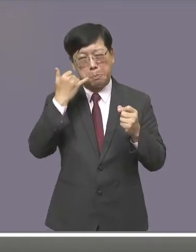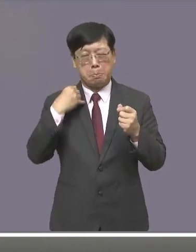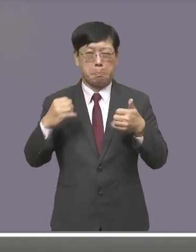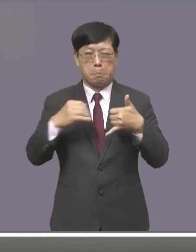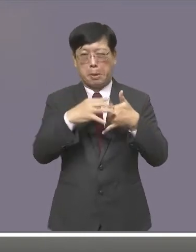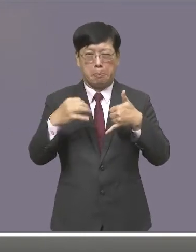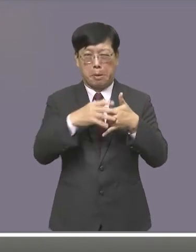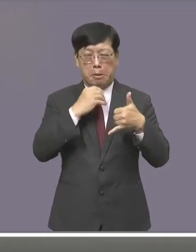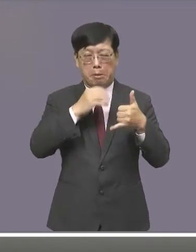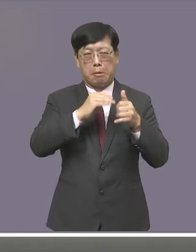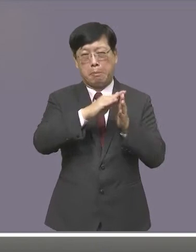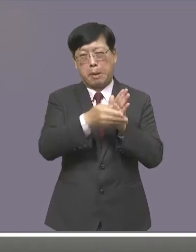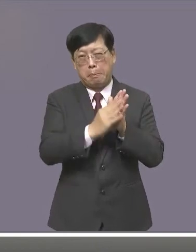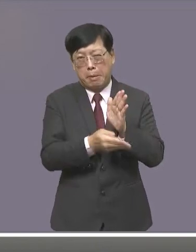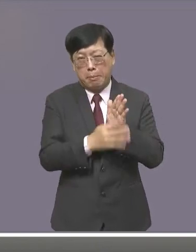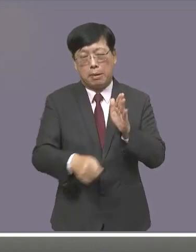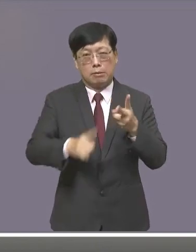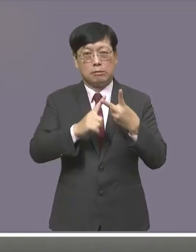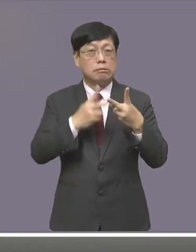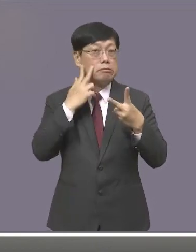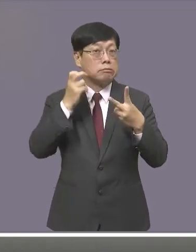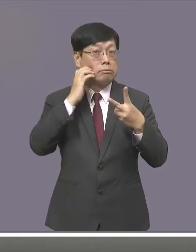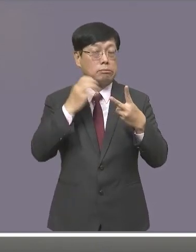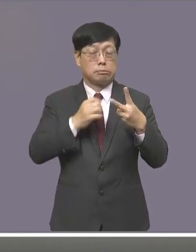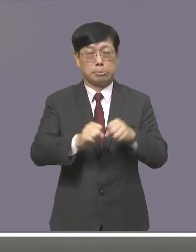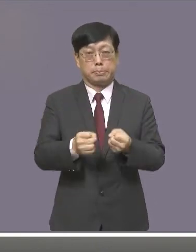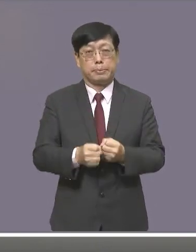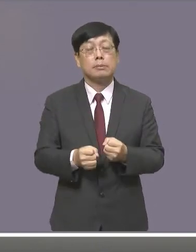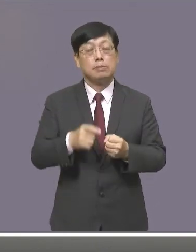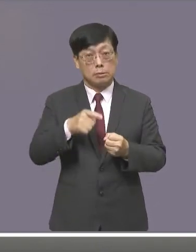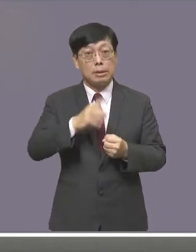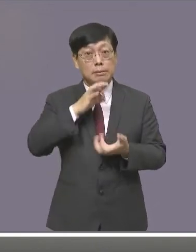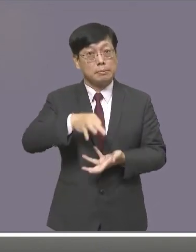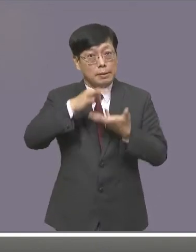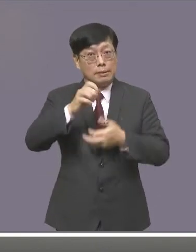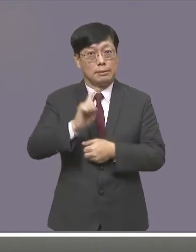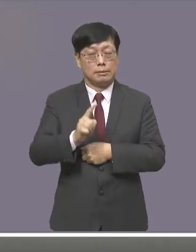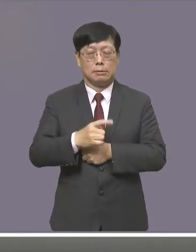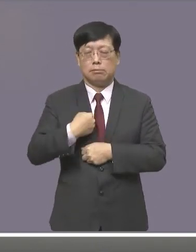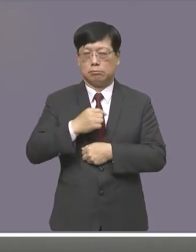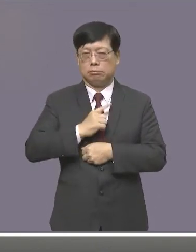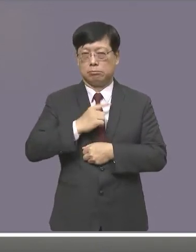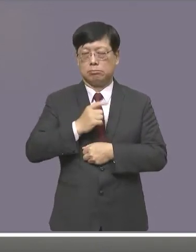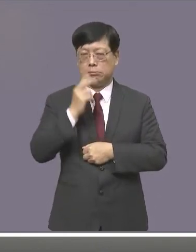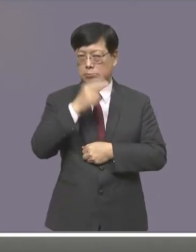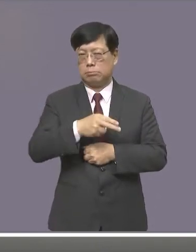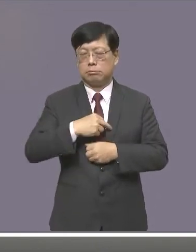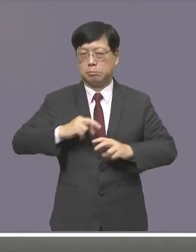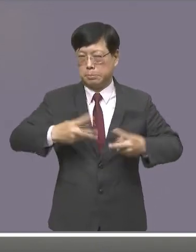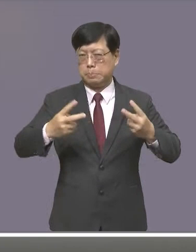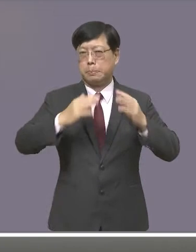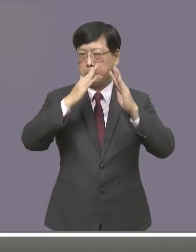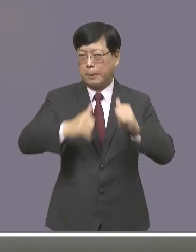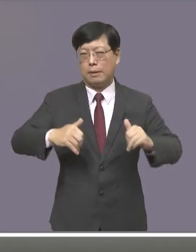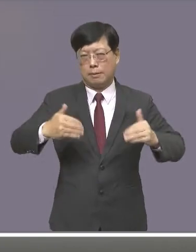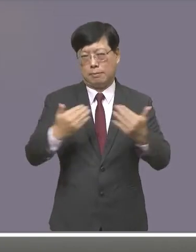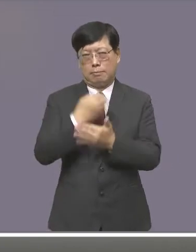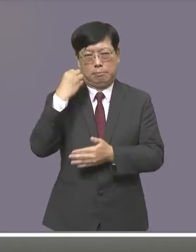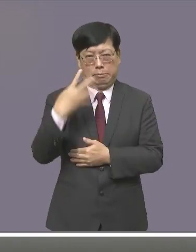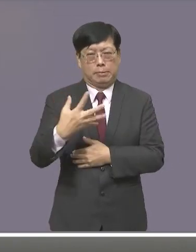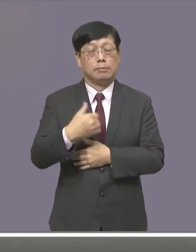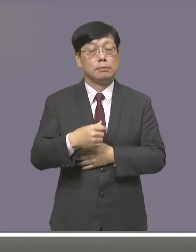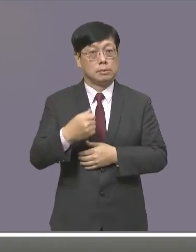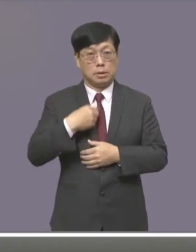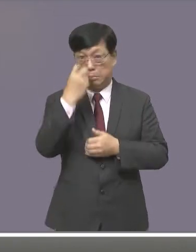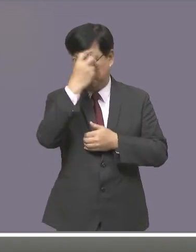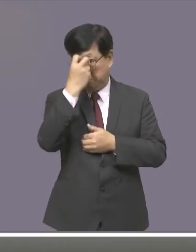落，加速混凝土剥落跟钢筋的锈蚀。那这个只是举出就是说我们改建的相关的一个桥梁的案例，透过